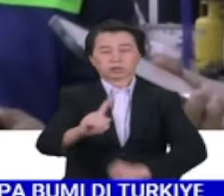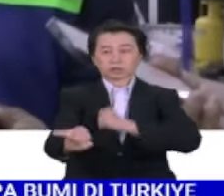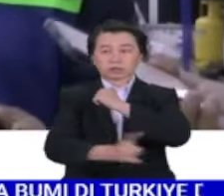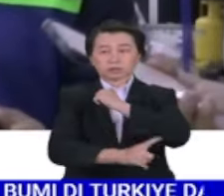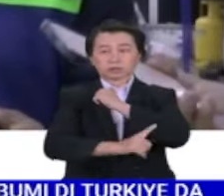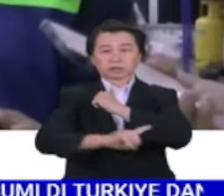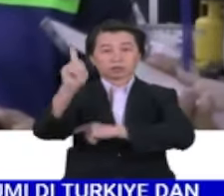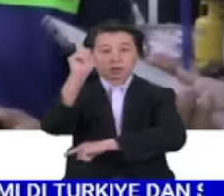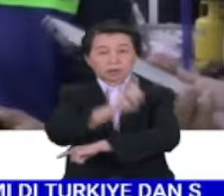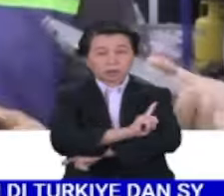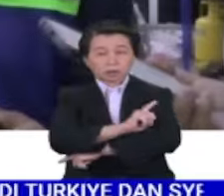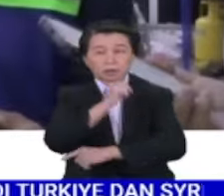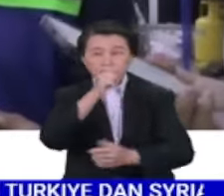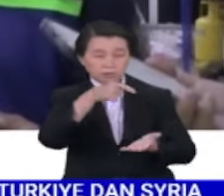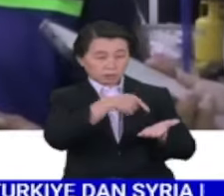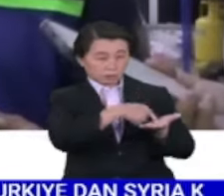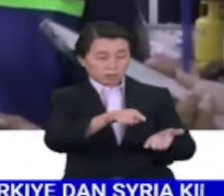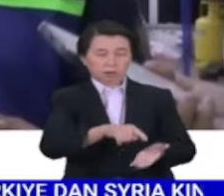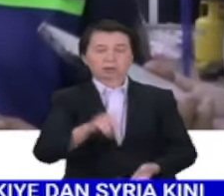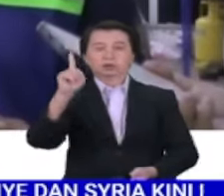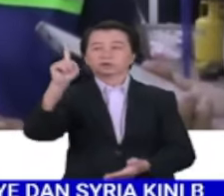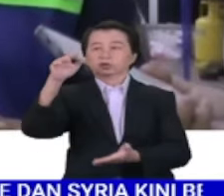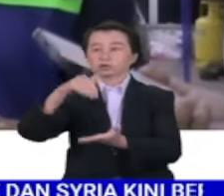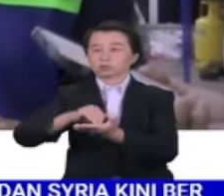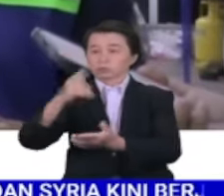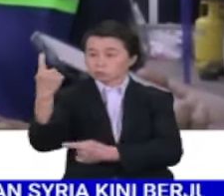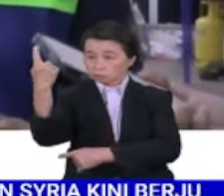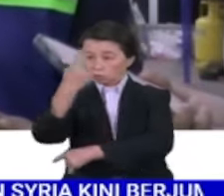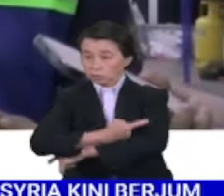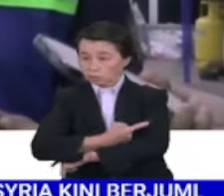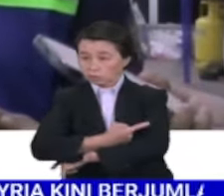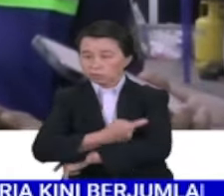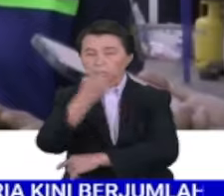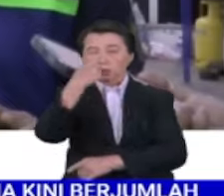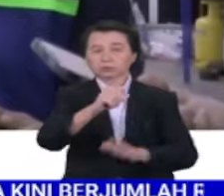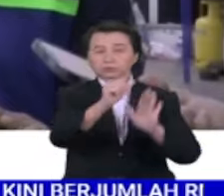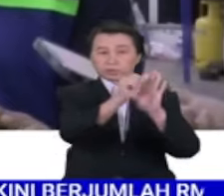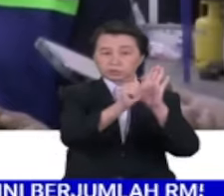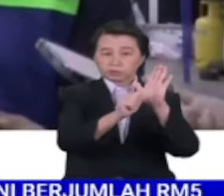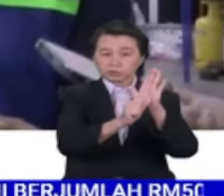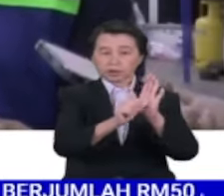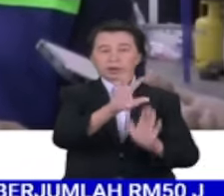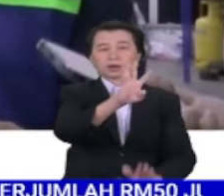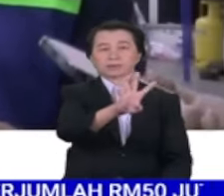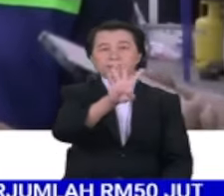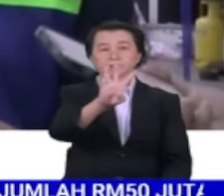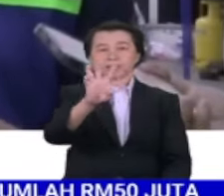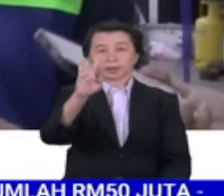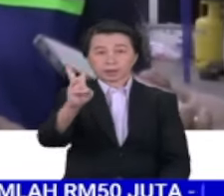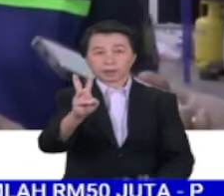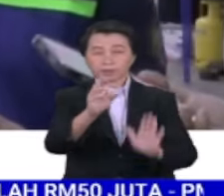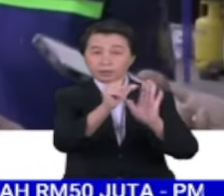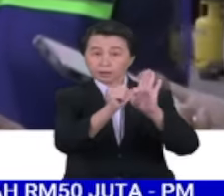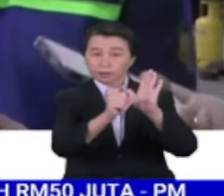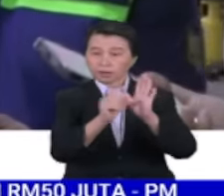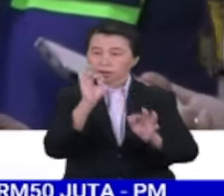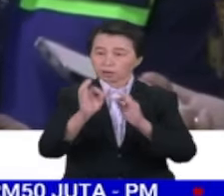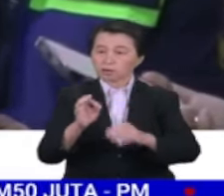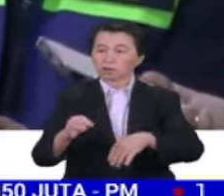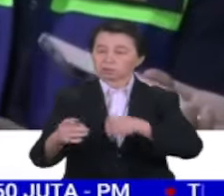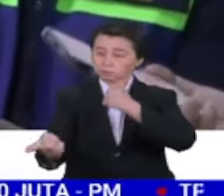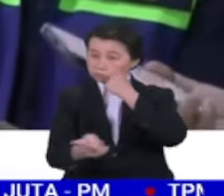kalau tidak bayar 1000 Ringgit setiap hari dan untuk angka 446 kalau dikenakan